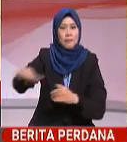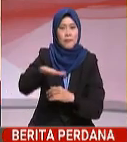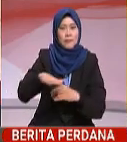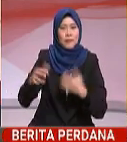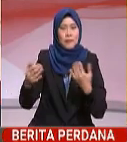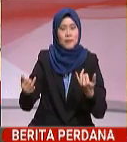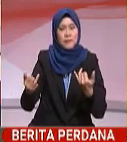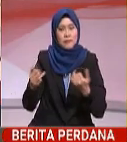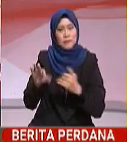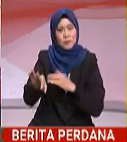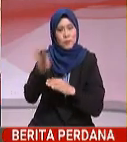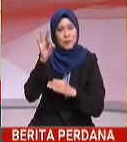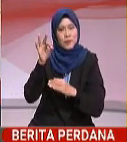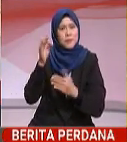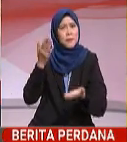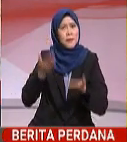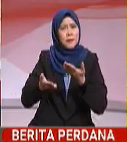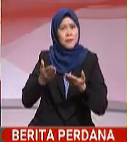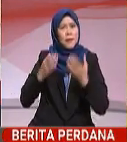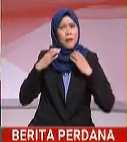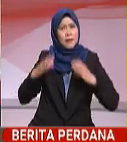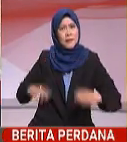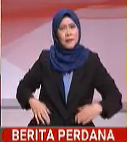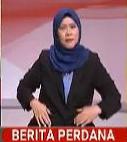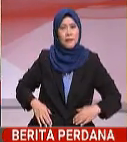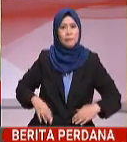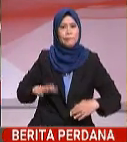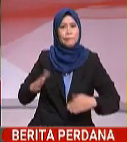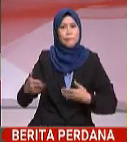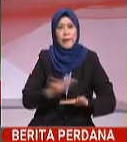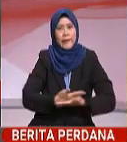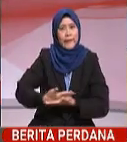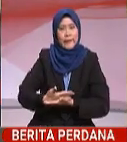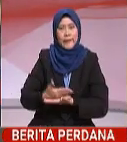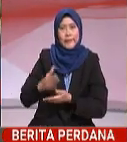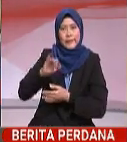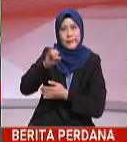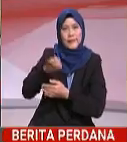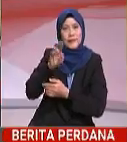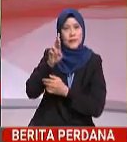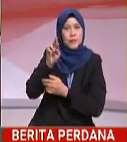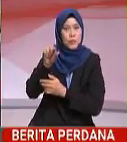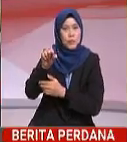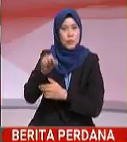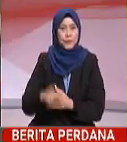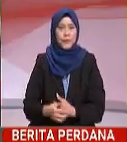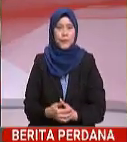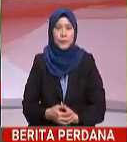saintis, keadaan ini kemungkinan disebabkan kecacatan yang berlaku semasa menyuntik.